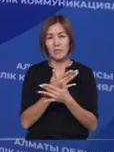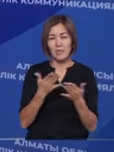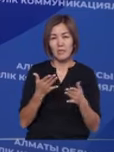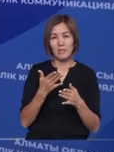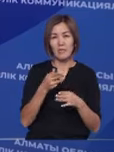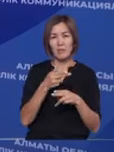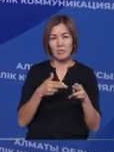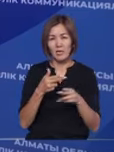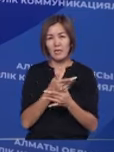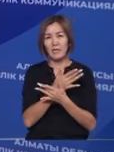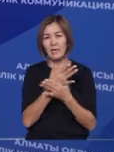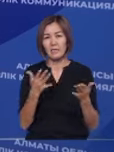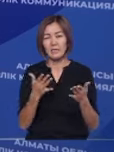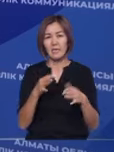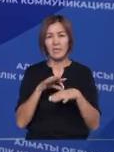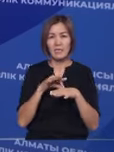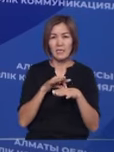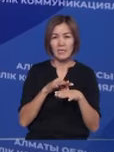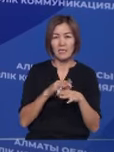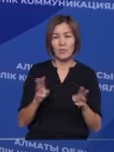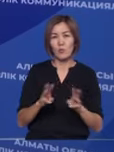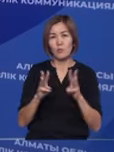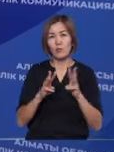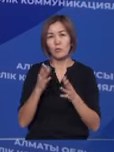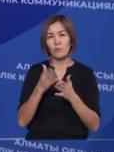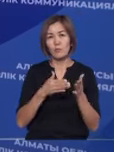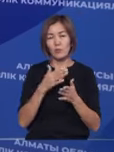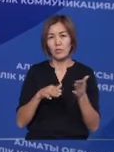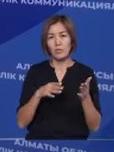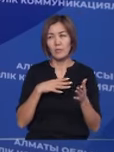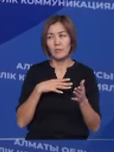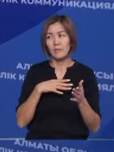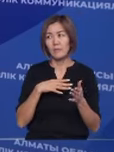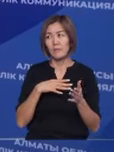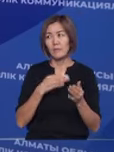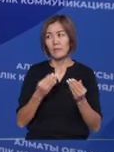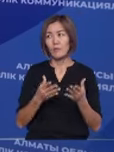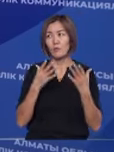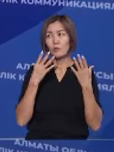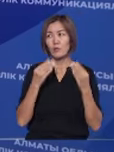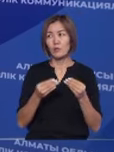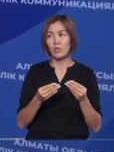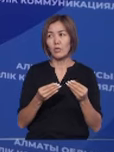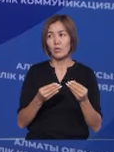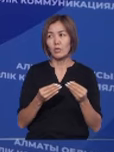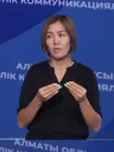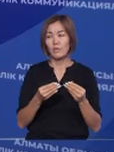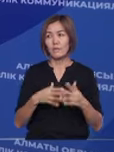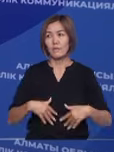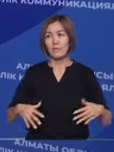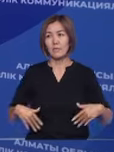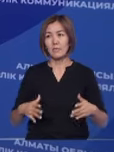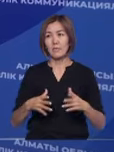және малдың терілері өртеліп жойылды. Бүгін күнде біз облыстық ветеринарлық лабораторияның